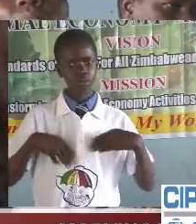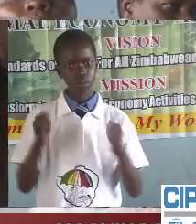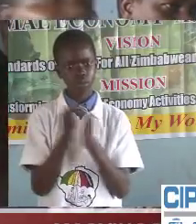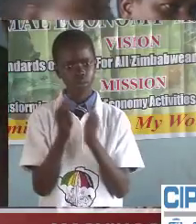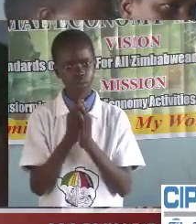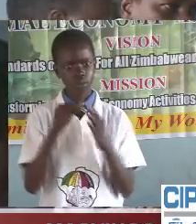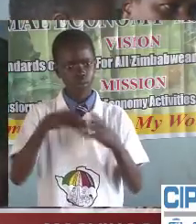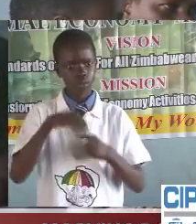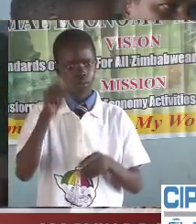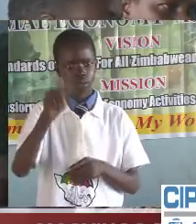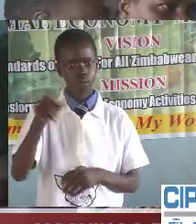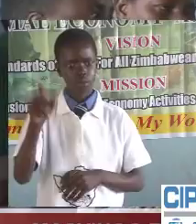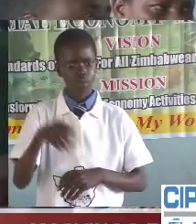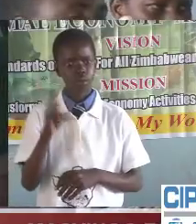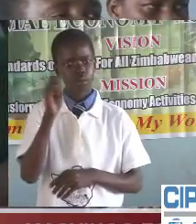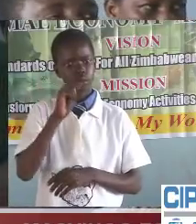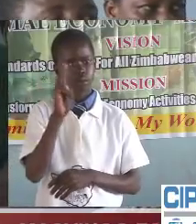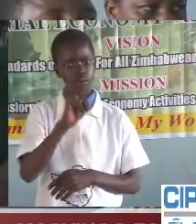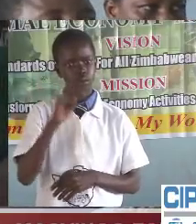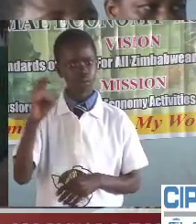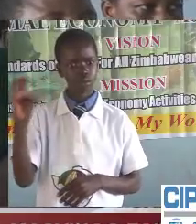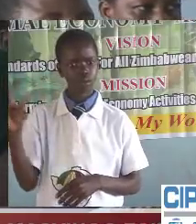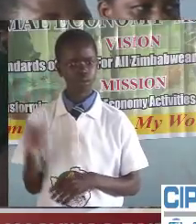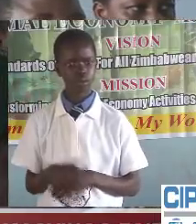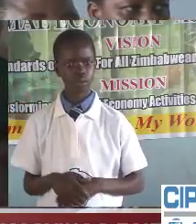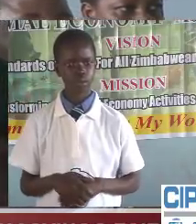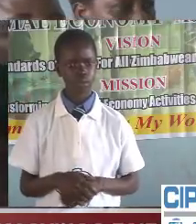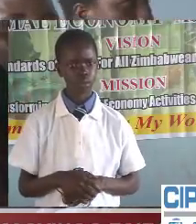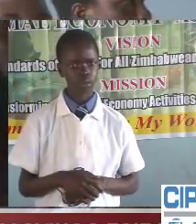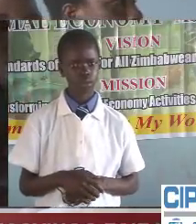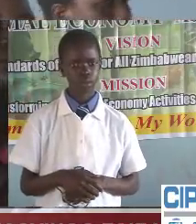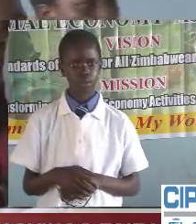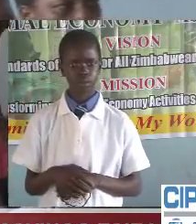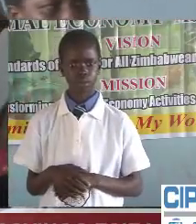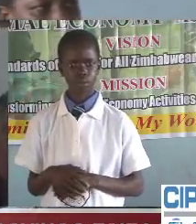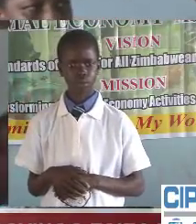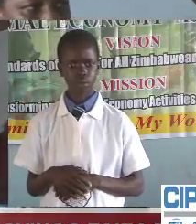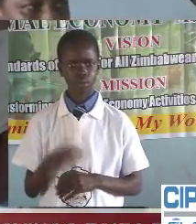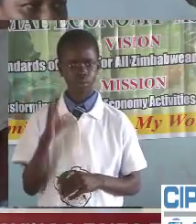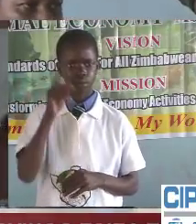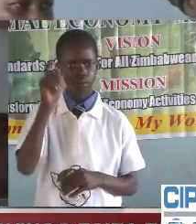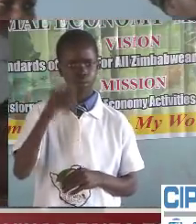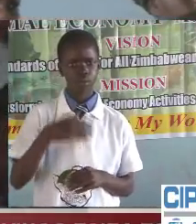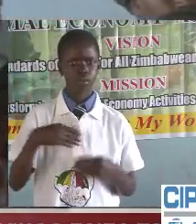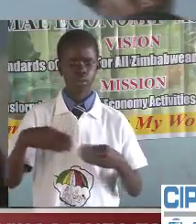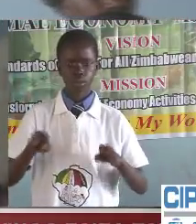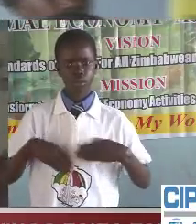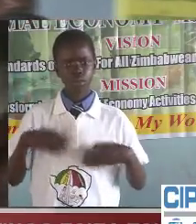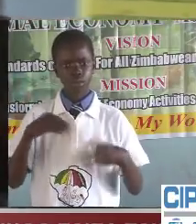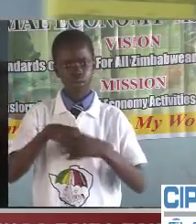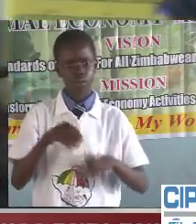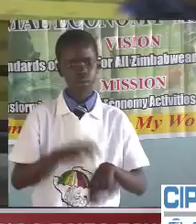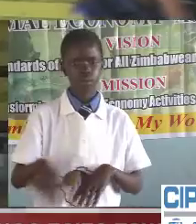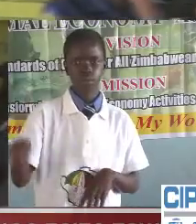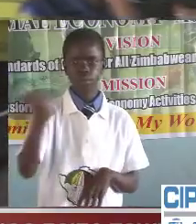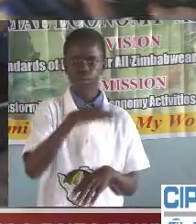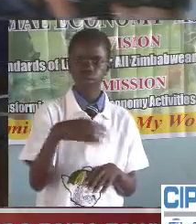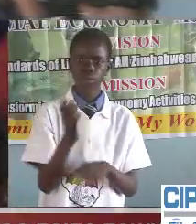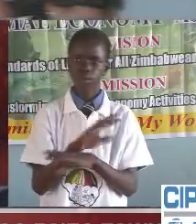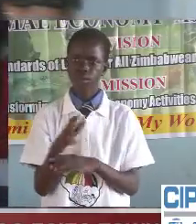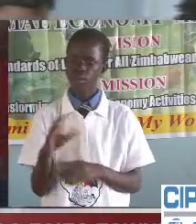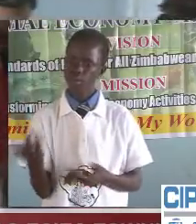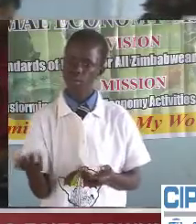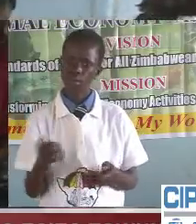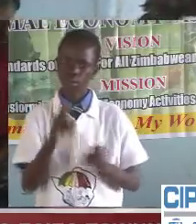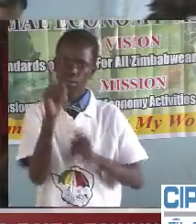kuti sekanzo tire nehomwe pabhajeti paya tire nehomwe inonzi iyi ngaende bhajeti yakamira